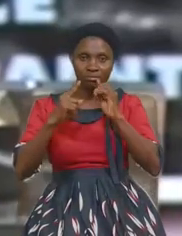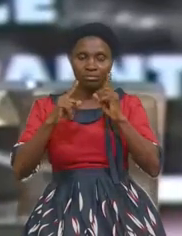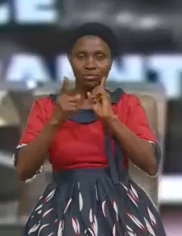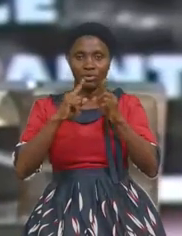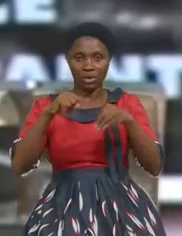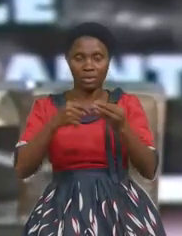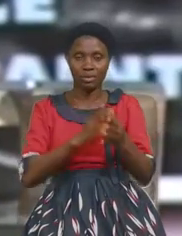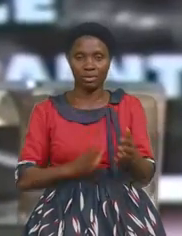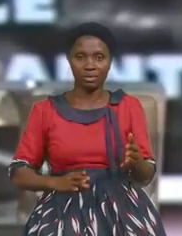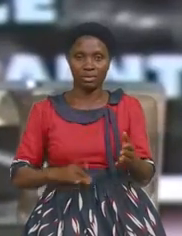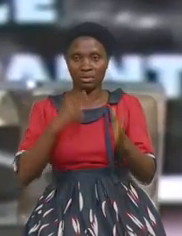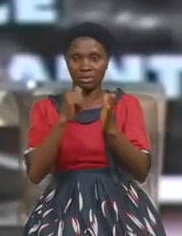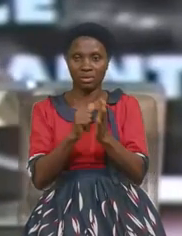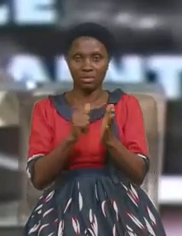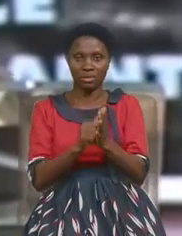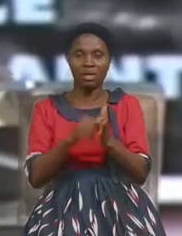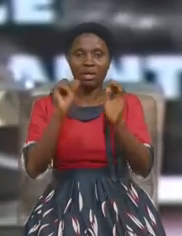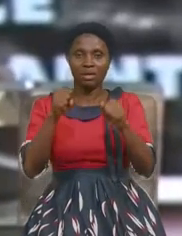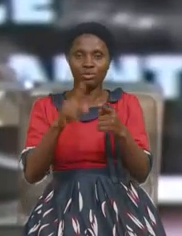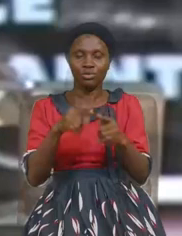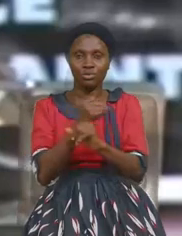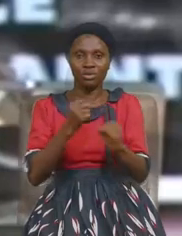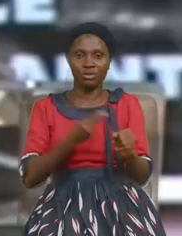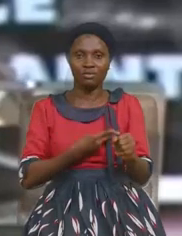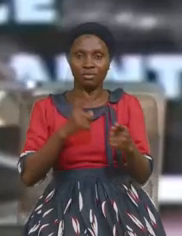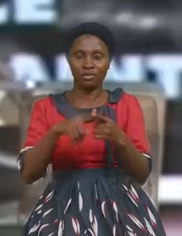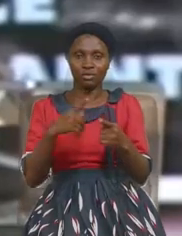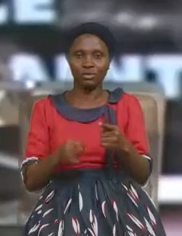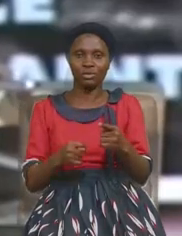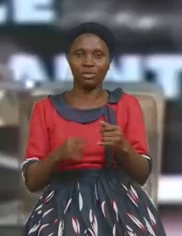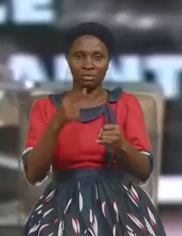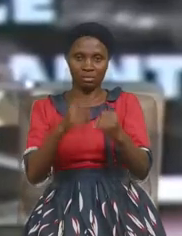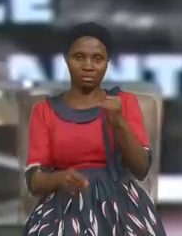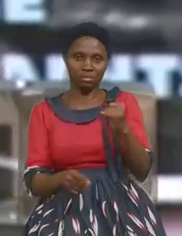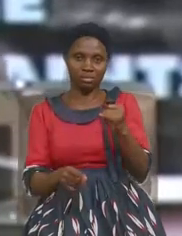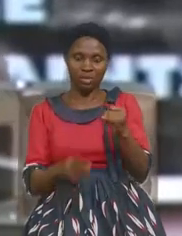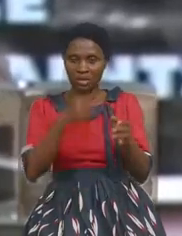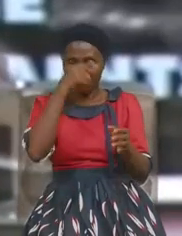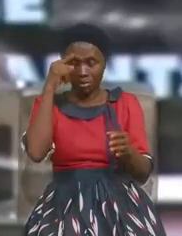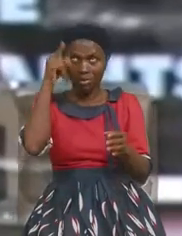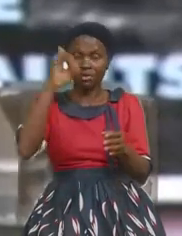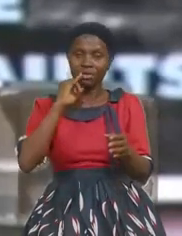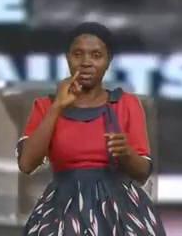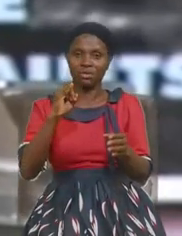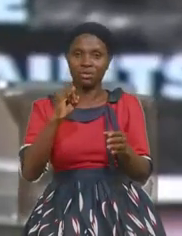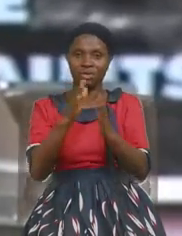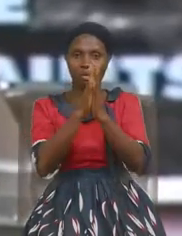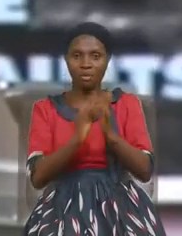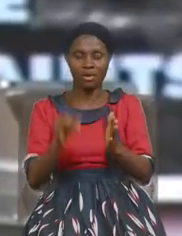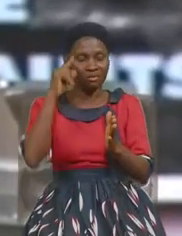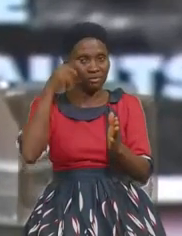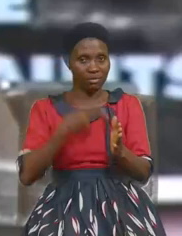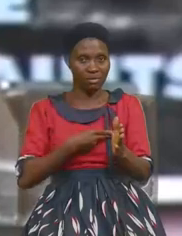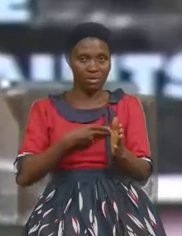nous sauver parfaitement. Parce qu'il prie pour nous, lui-même, est sans péché.